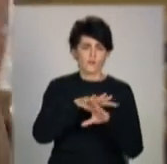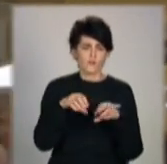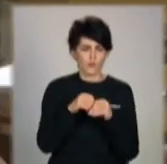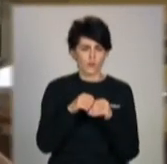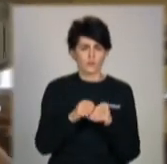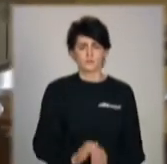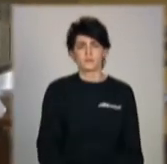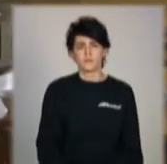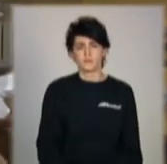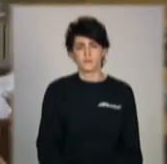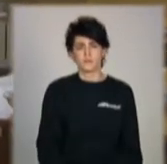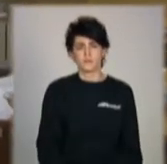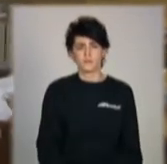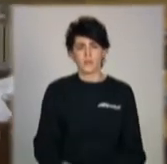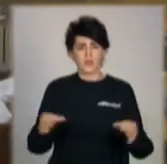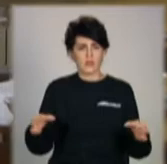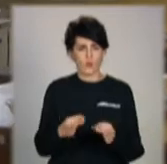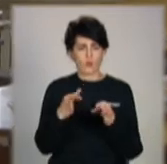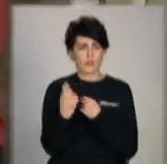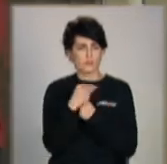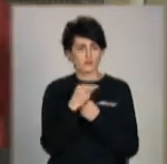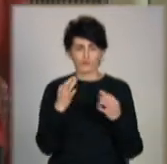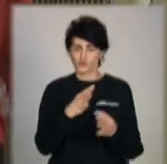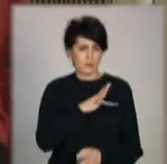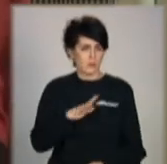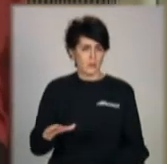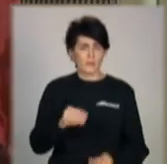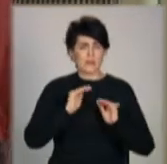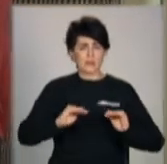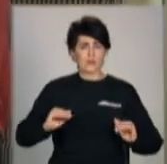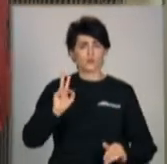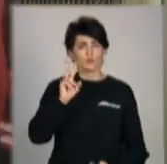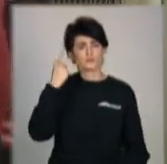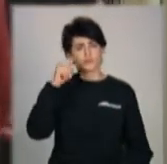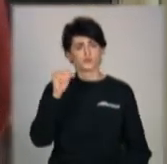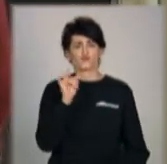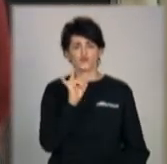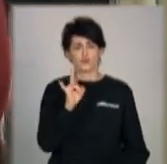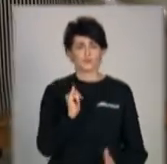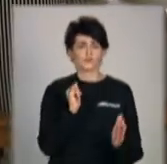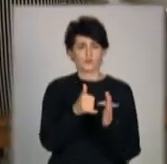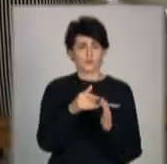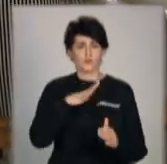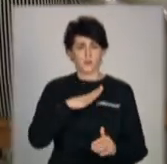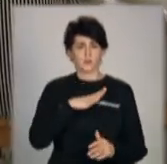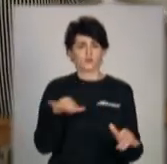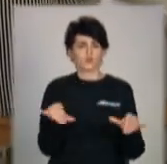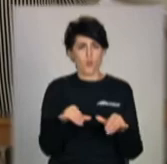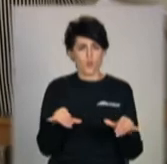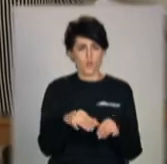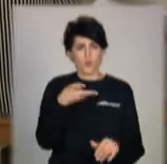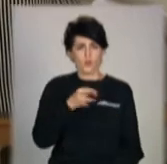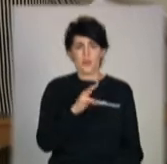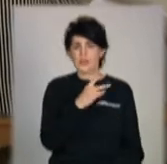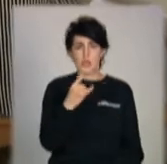все. И это, никаких замечаний не было. Діти, яким начебто налили жирний чай, якраз були в їдальні. Та